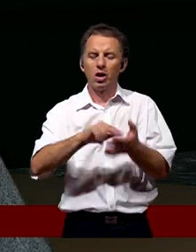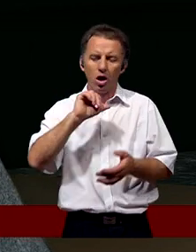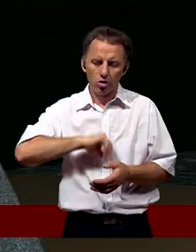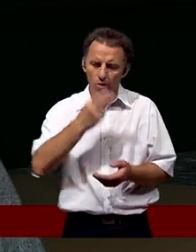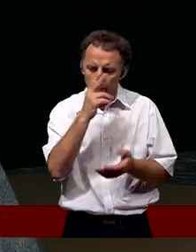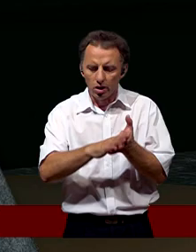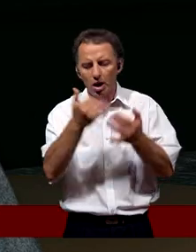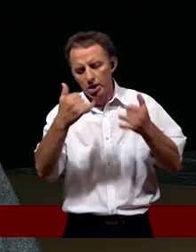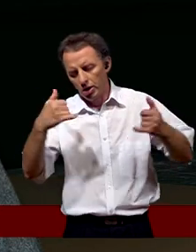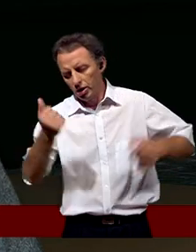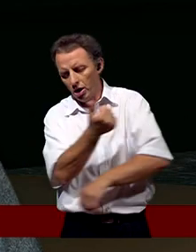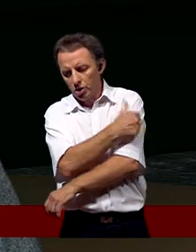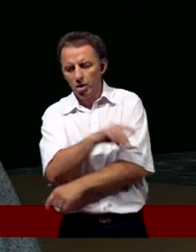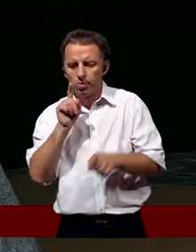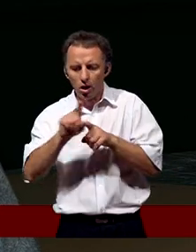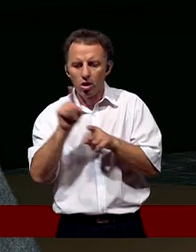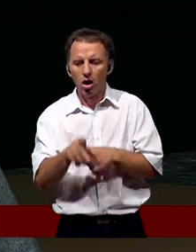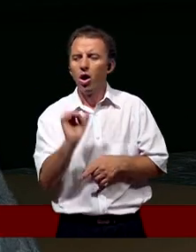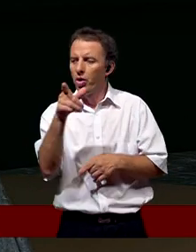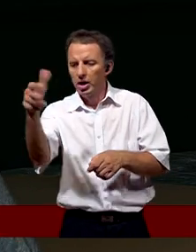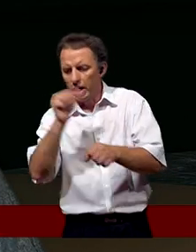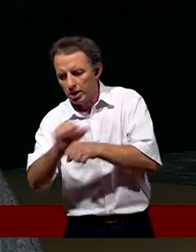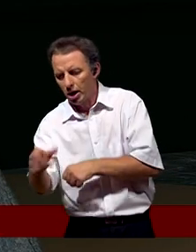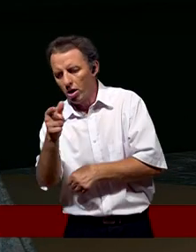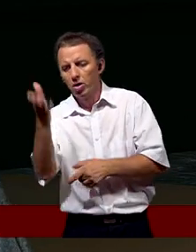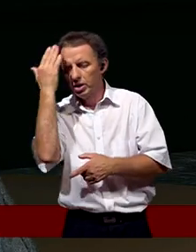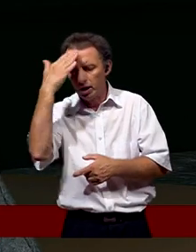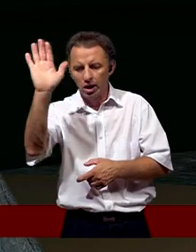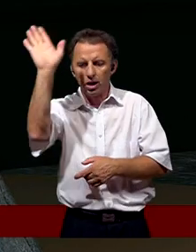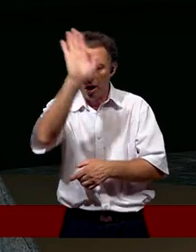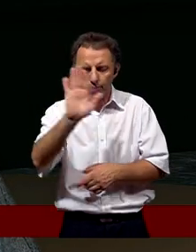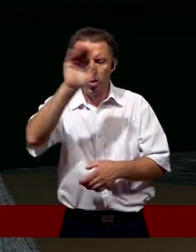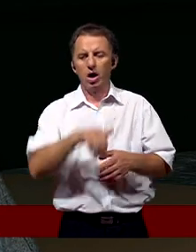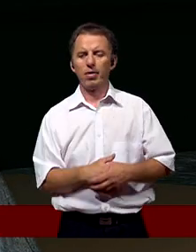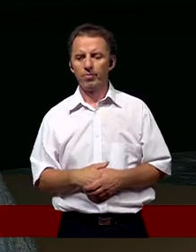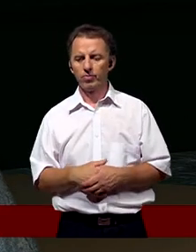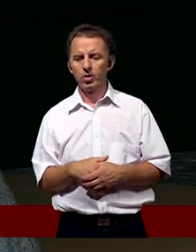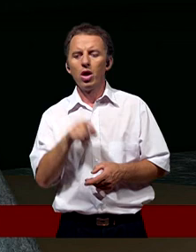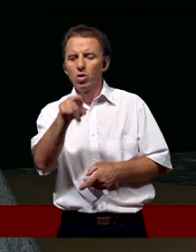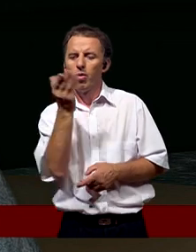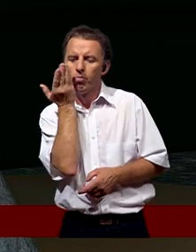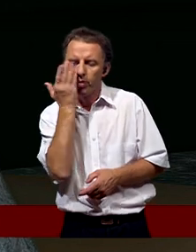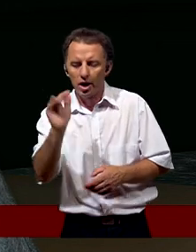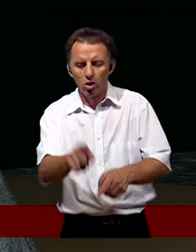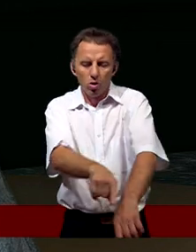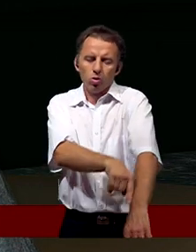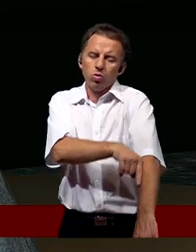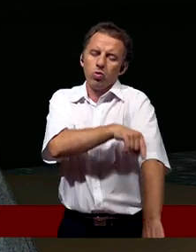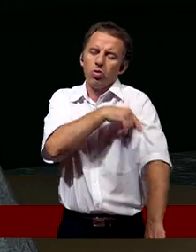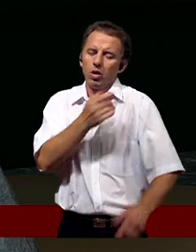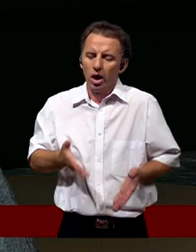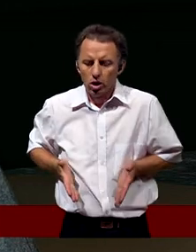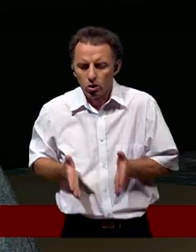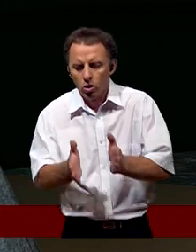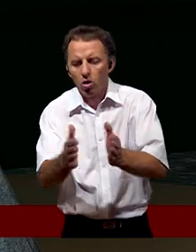siebie, patrząc na innych chrześcijan, braci, siostry, mówimy, on taki nie jest, więc on nie zna Boga. To jest bardzo długa droga